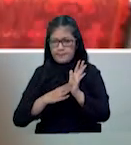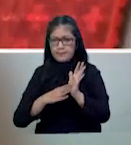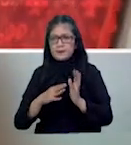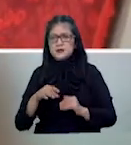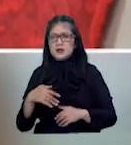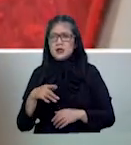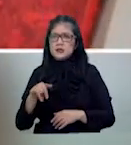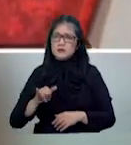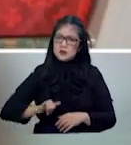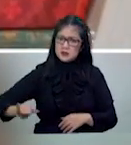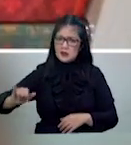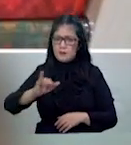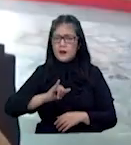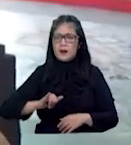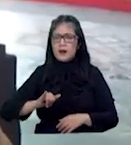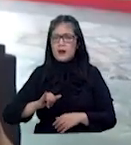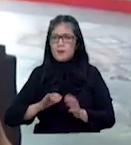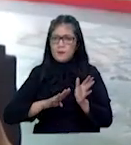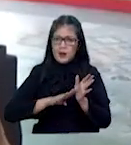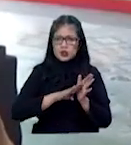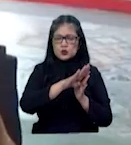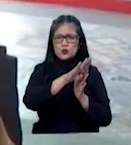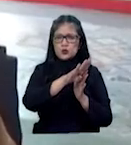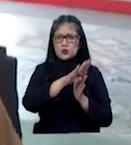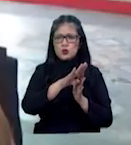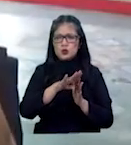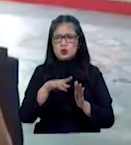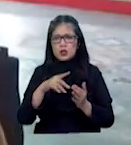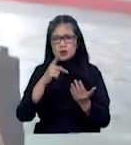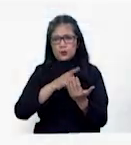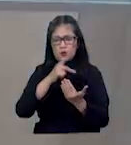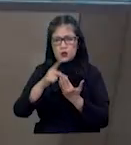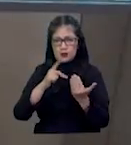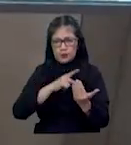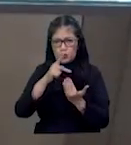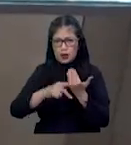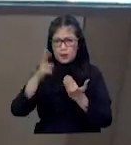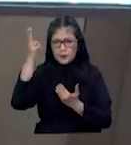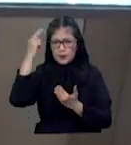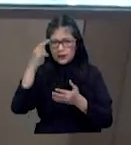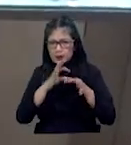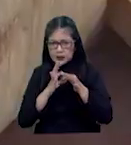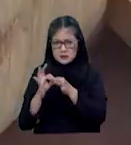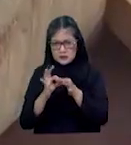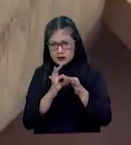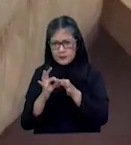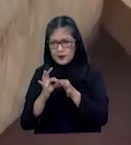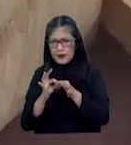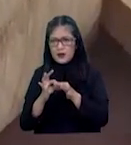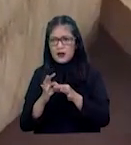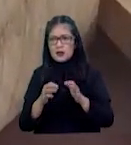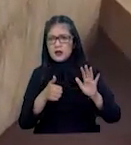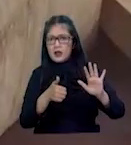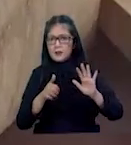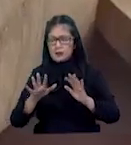kita bareng-bareng lah selalu untuk memajukan program-program yang ada di pemerintahan sedikitnya 65